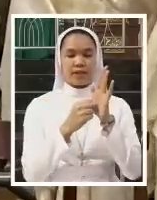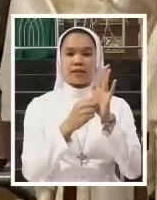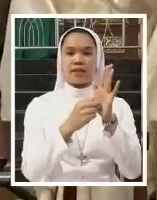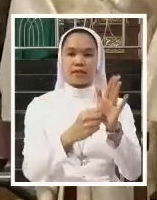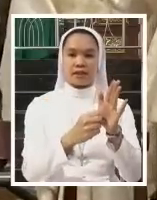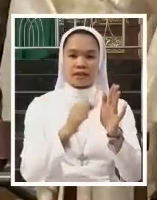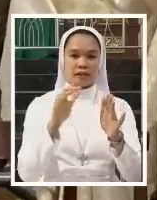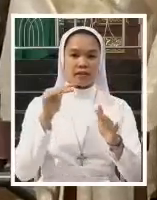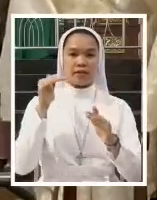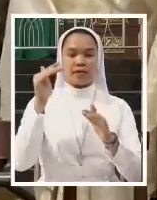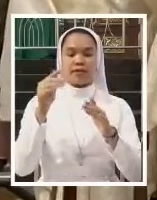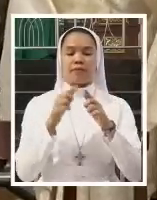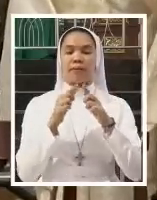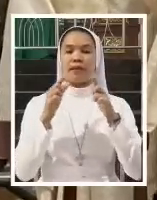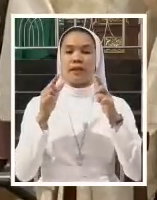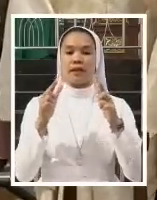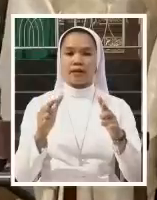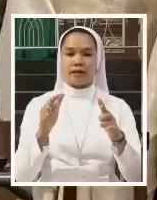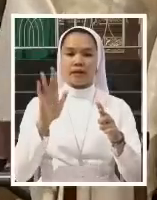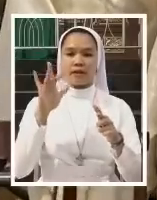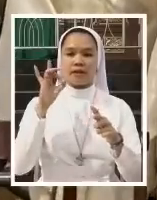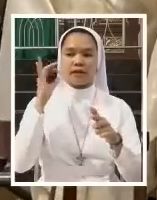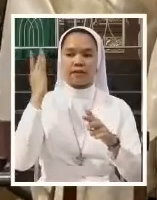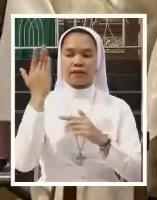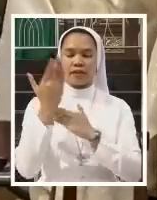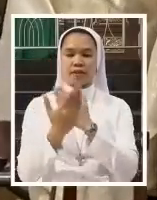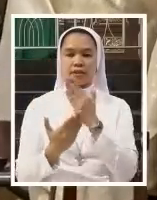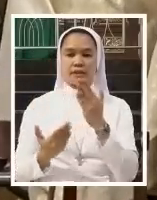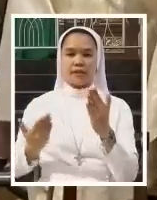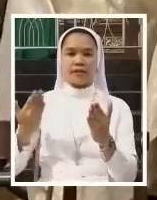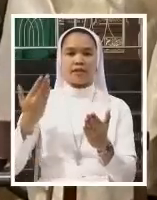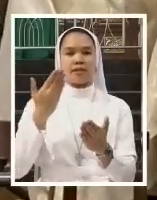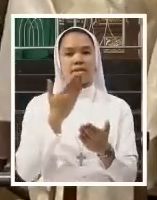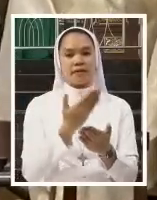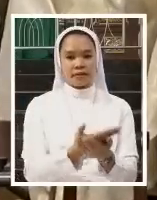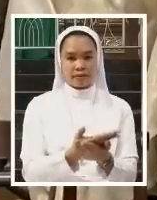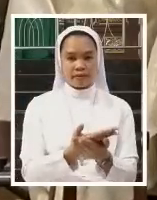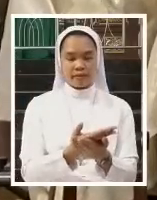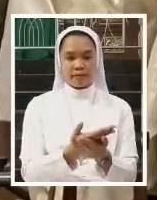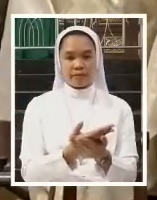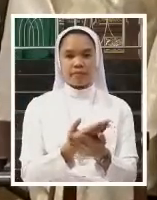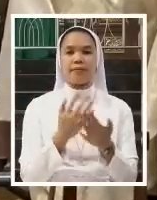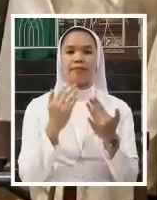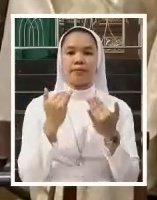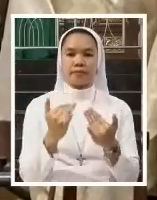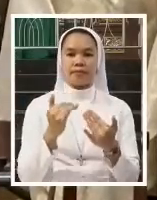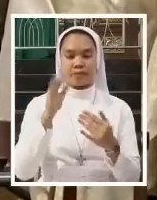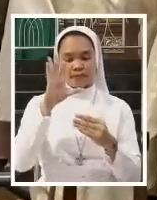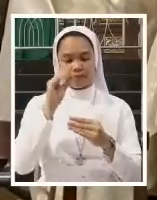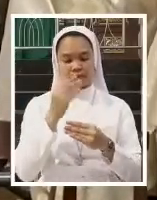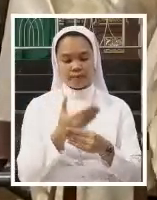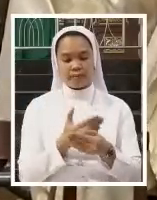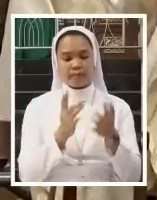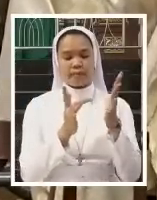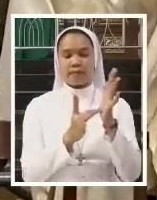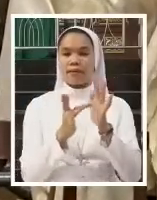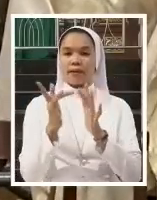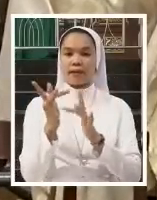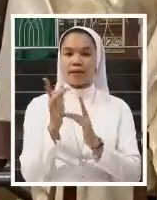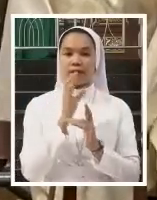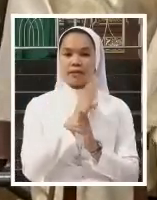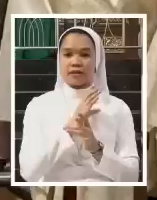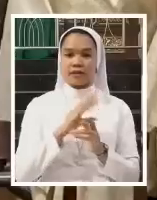orog kadakulang balaog na maabot. Kanang sa imong aki si Yesu Kristo, na sa